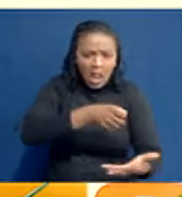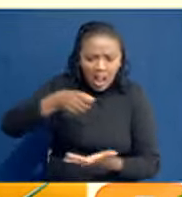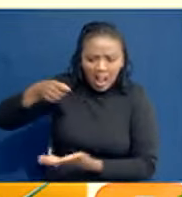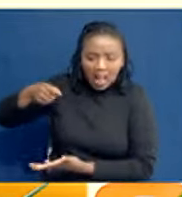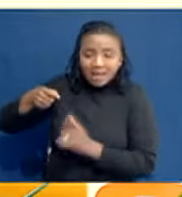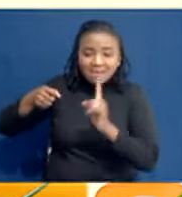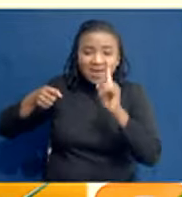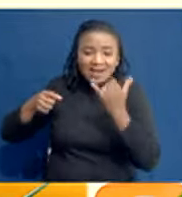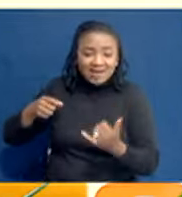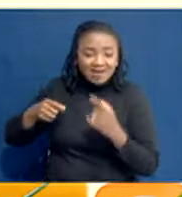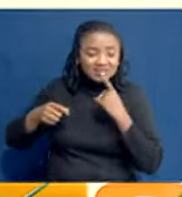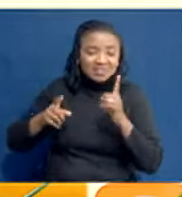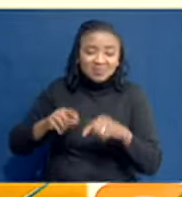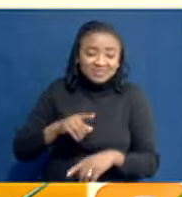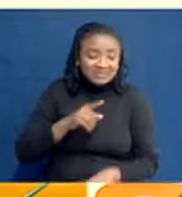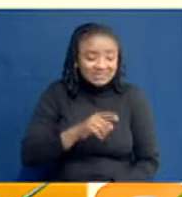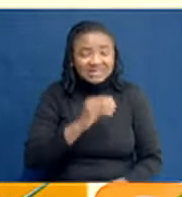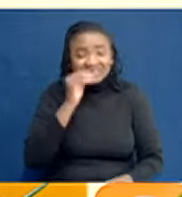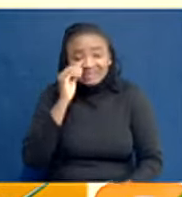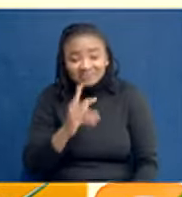wanasema tunauza bei ghali.